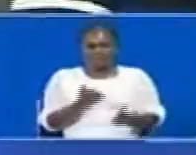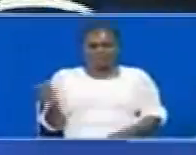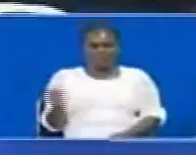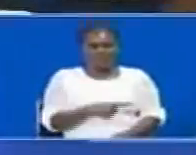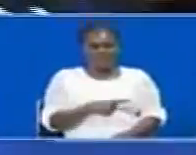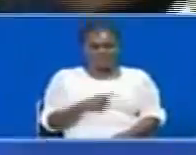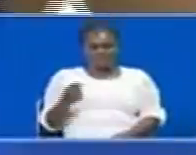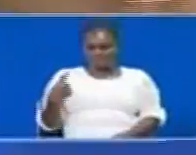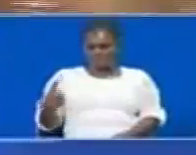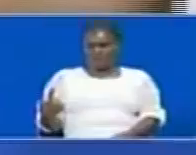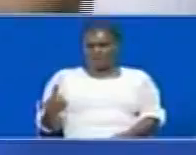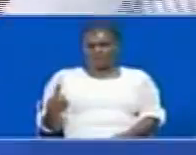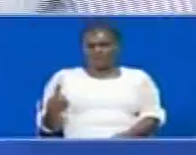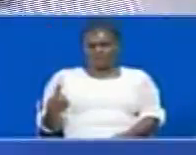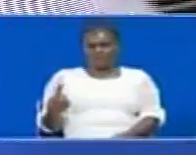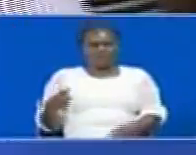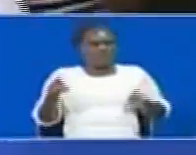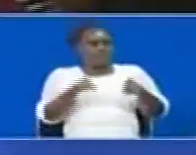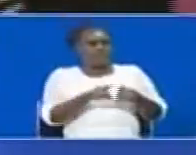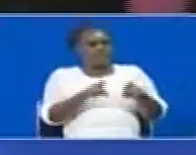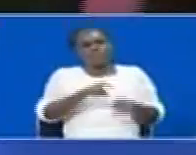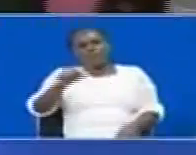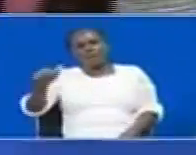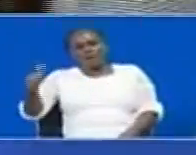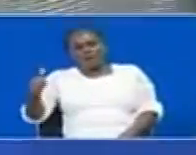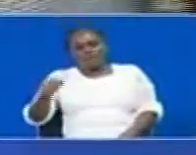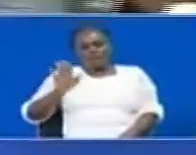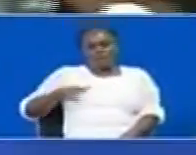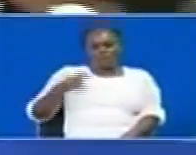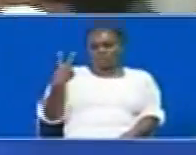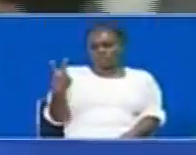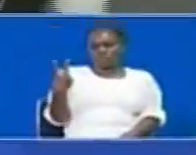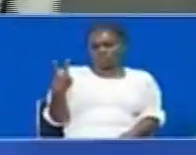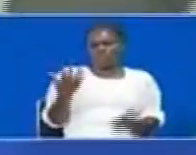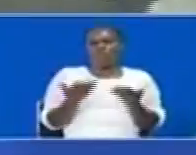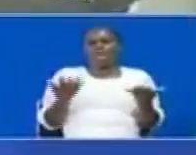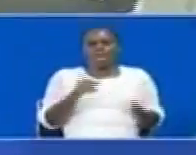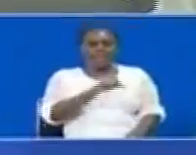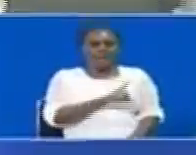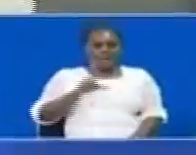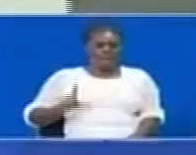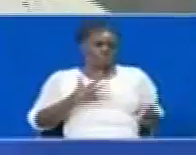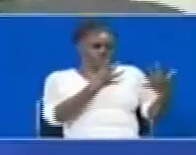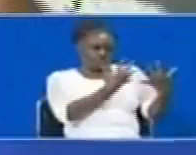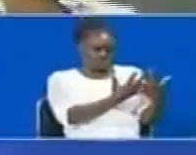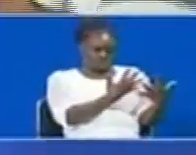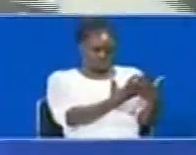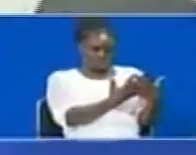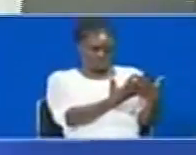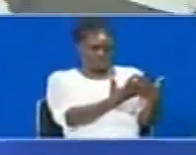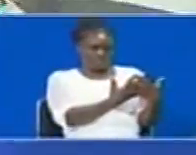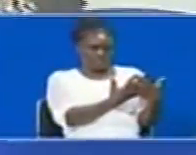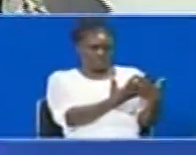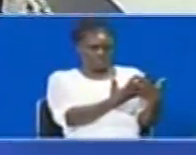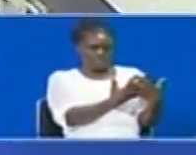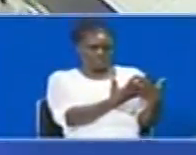cha mwezi mmoja, huku wale wengine wawili wanawake watakuwa wanahudumia kifungo chao